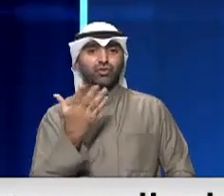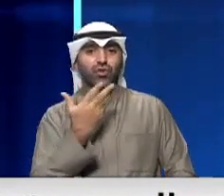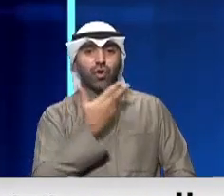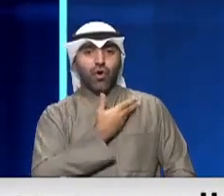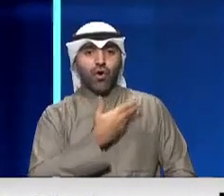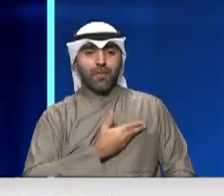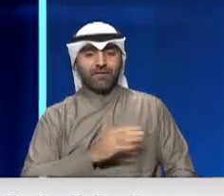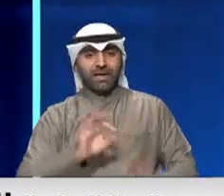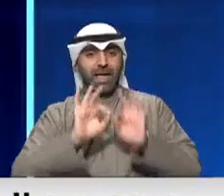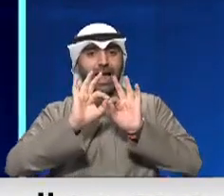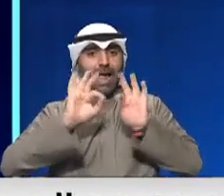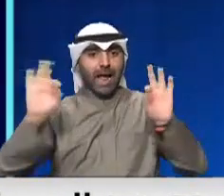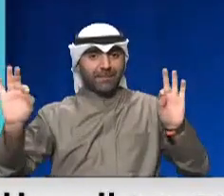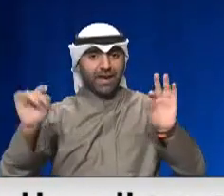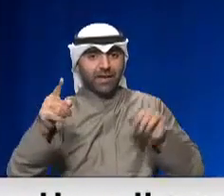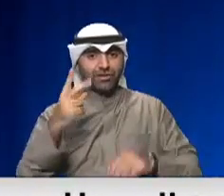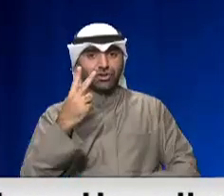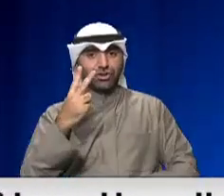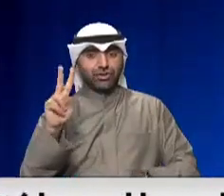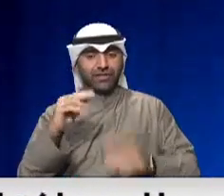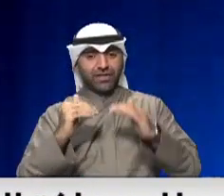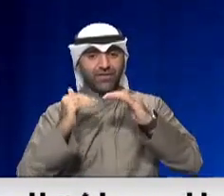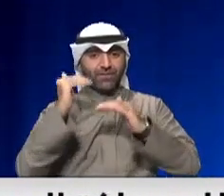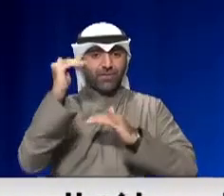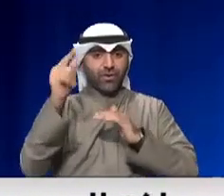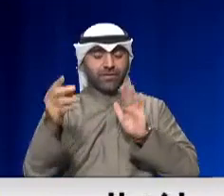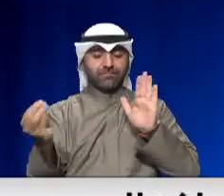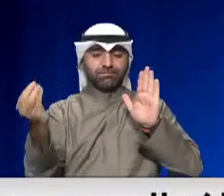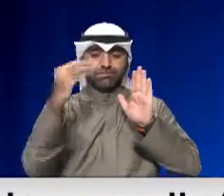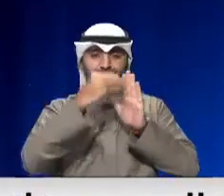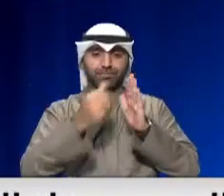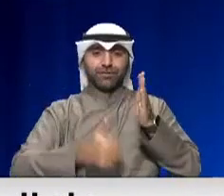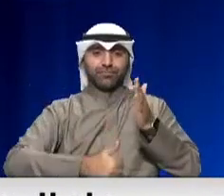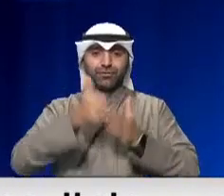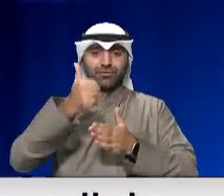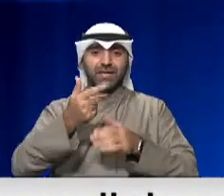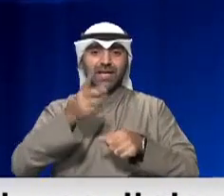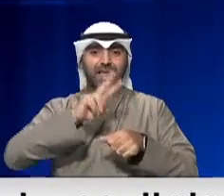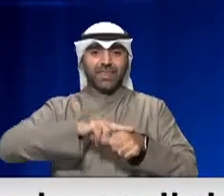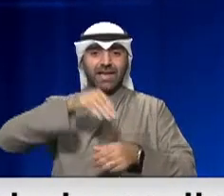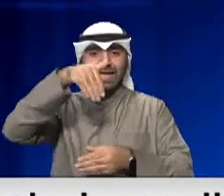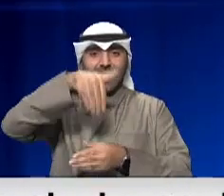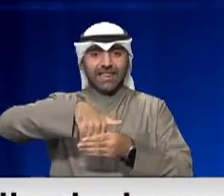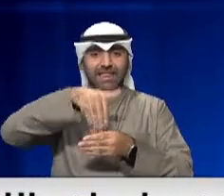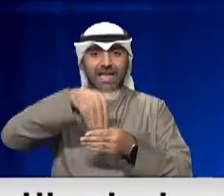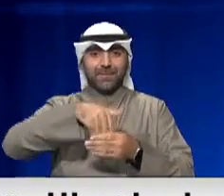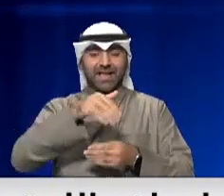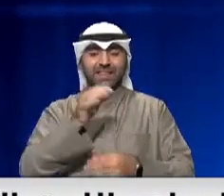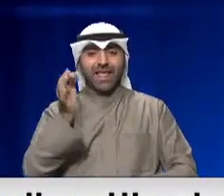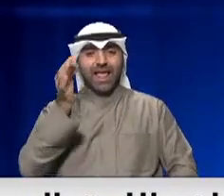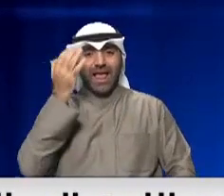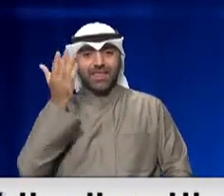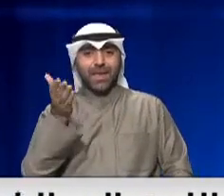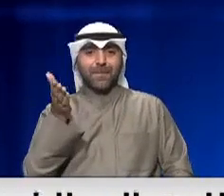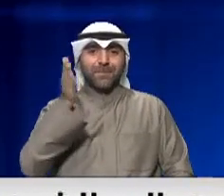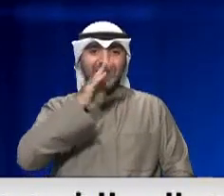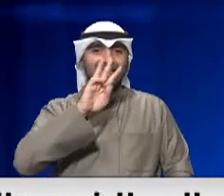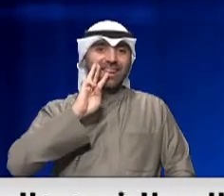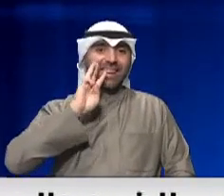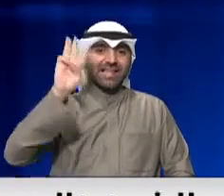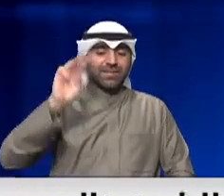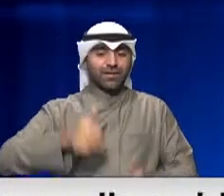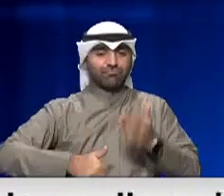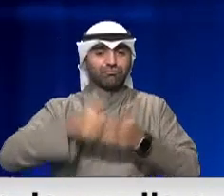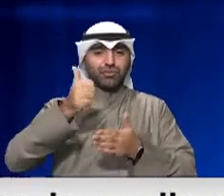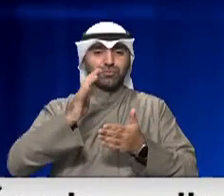القانون لتولي الحقوق الانتخابية، وإضافة لأسماء الذين بلغوا سن 20 عام واستوفوا سائر